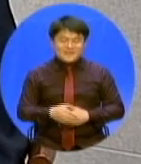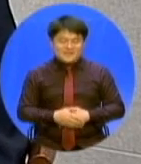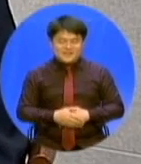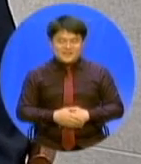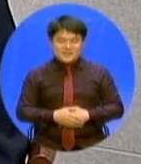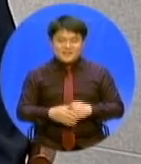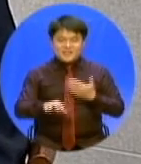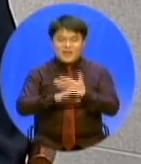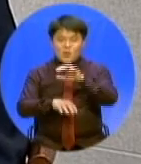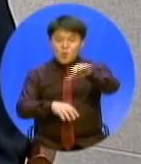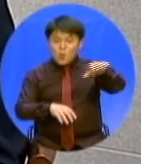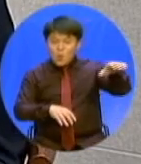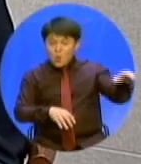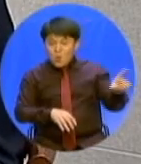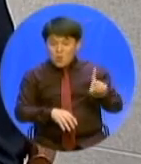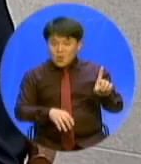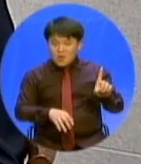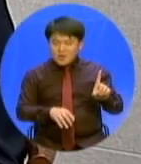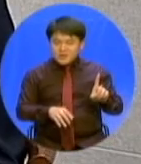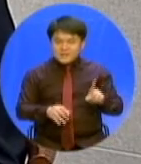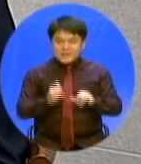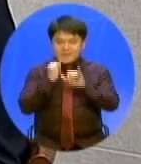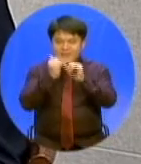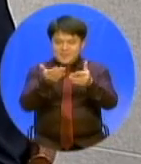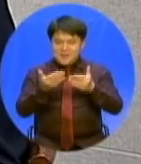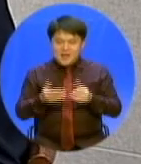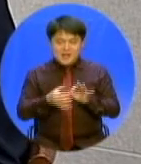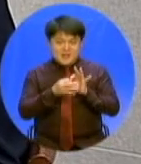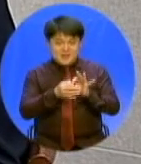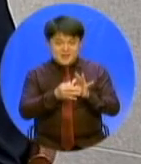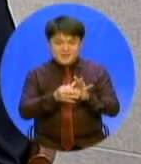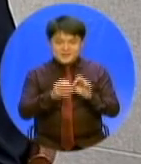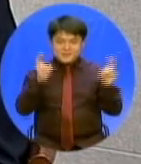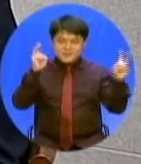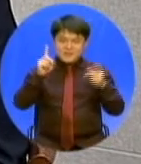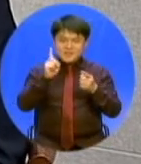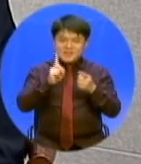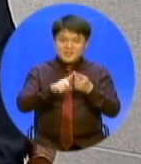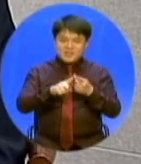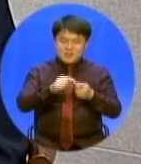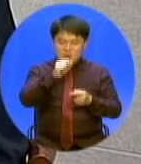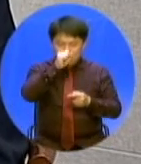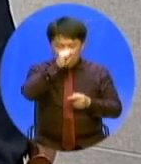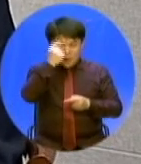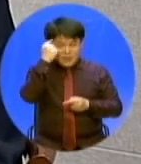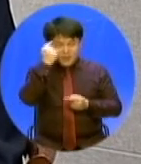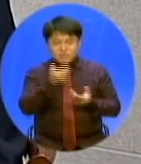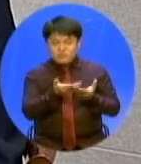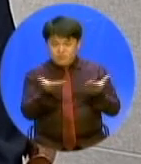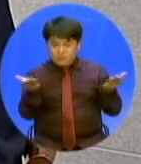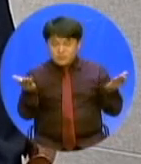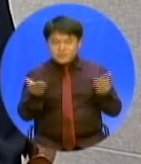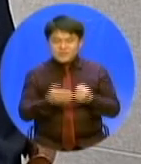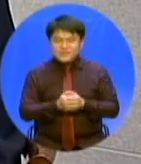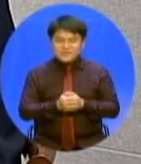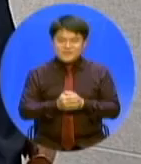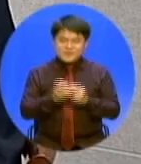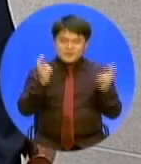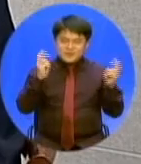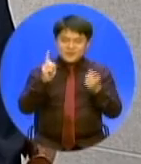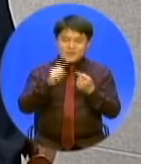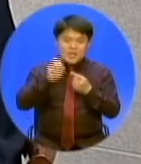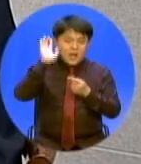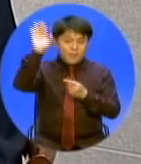뭐 대외적으로도 이런 것을 통해서 우리 회사에 대한 이미지도 이렇게 좀 좋게 하고 또 회사에 대한